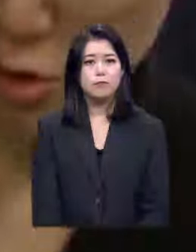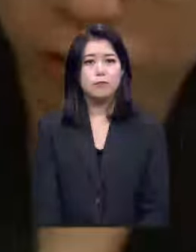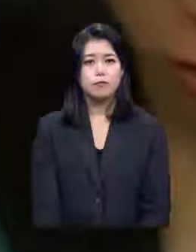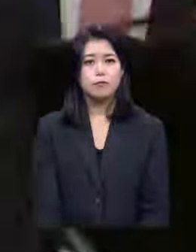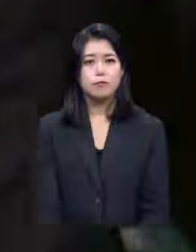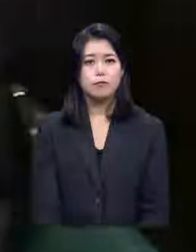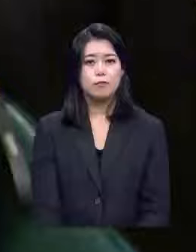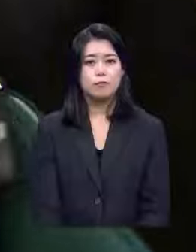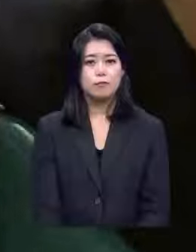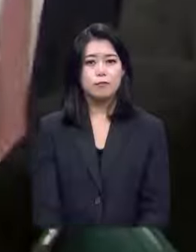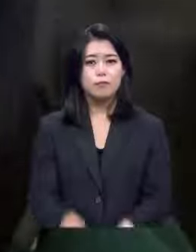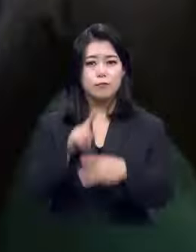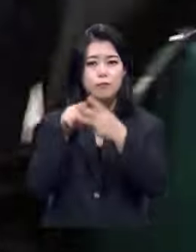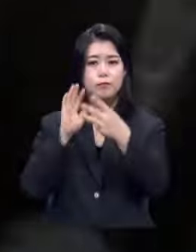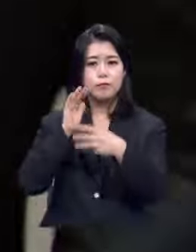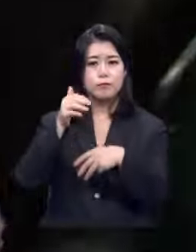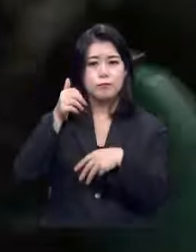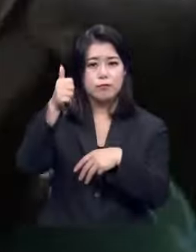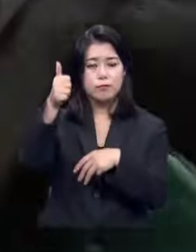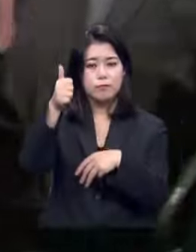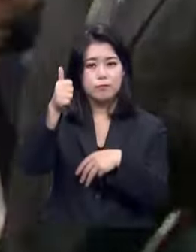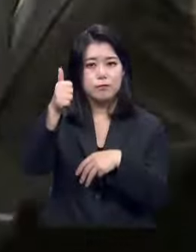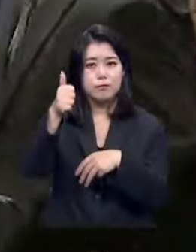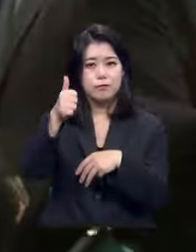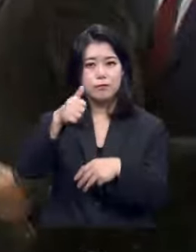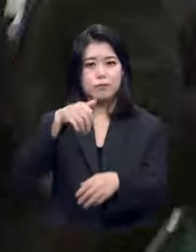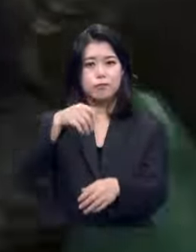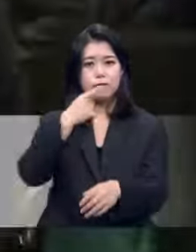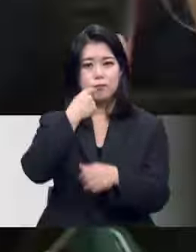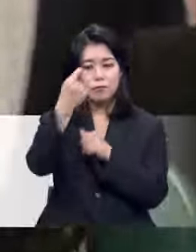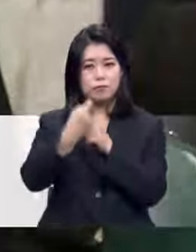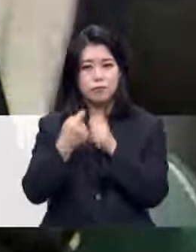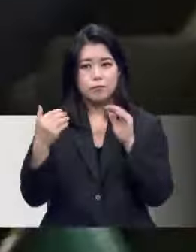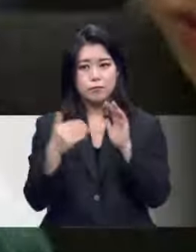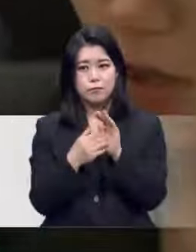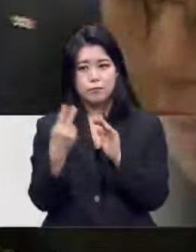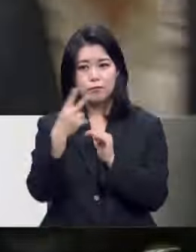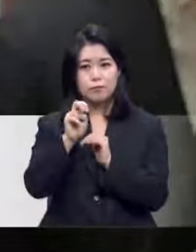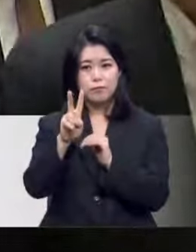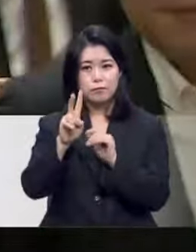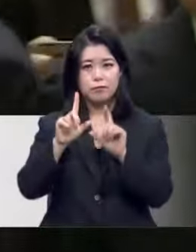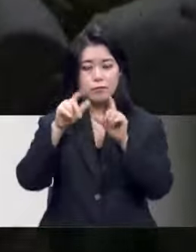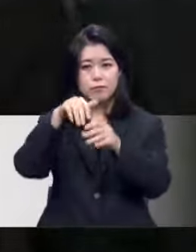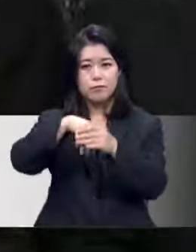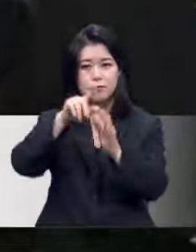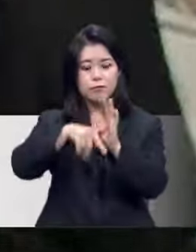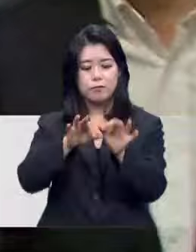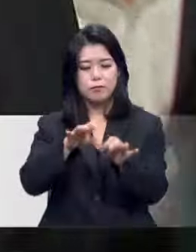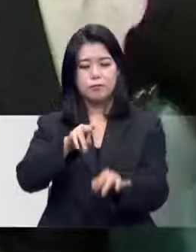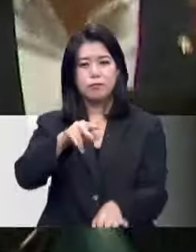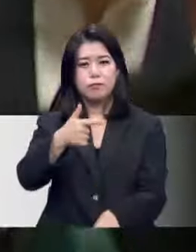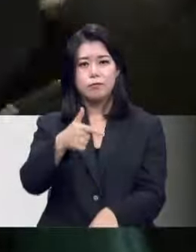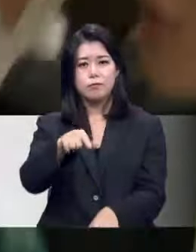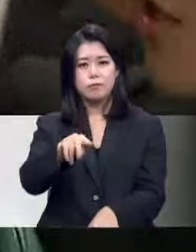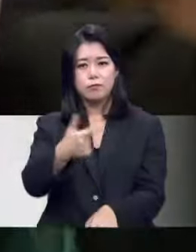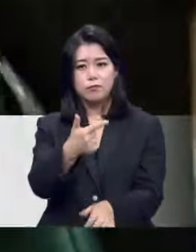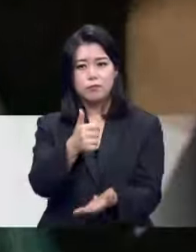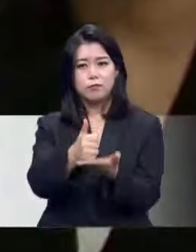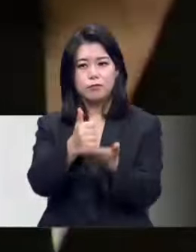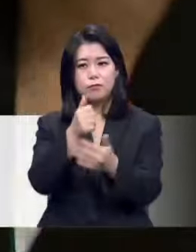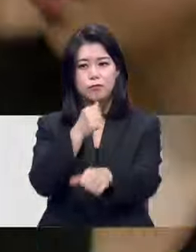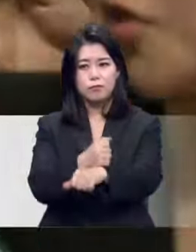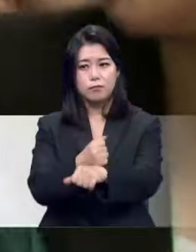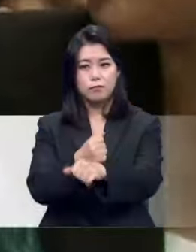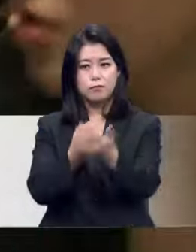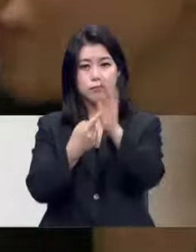보시죠 윤성 대통령이 공관위 보고 듣고 22년 선거때 김영선 시켜줘야 된다 이런 식의 녹치 공개한다고